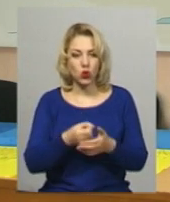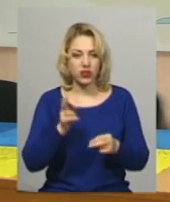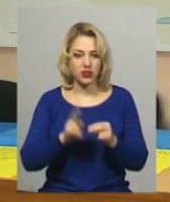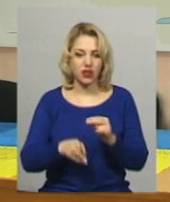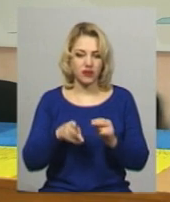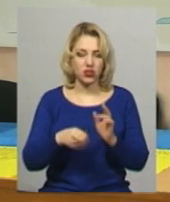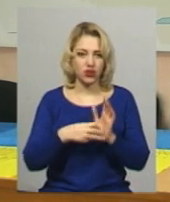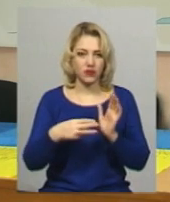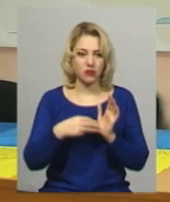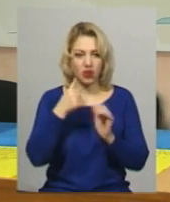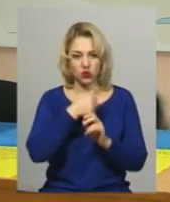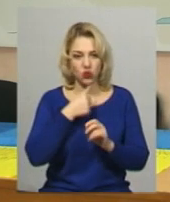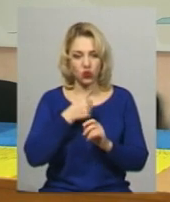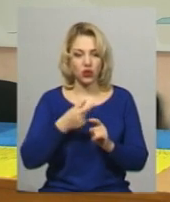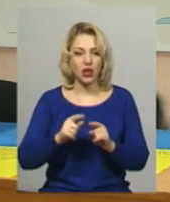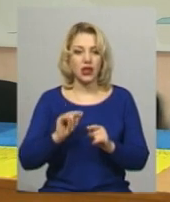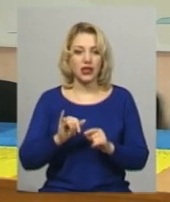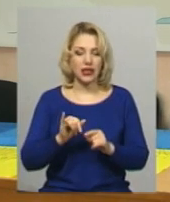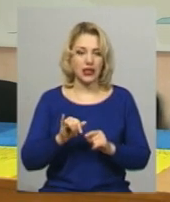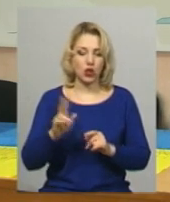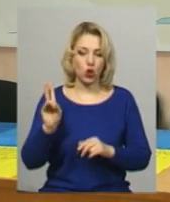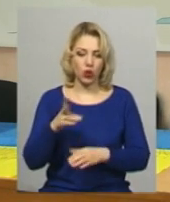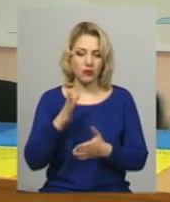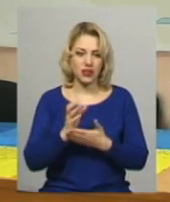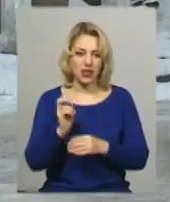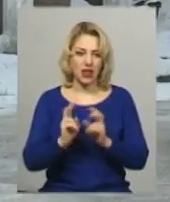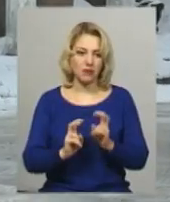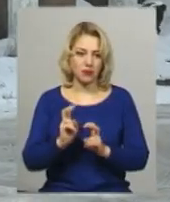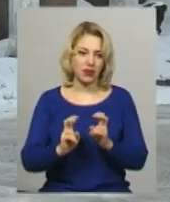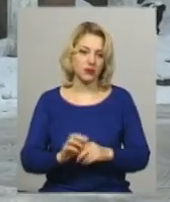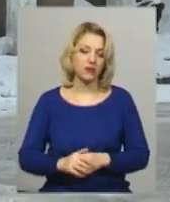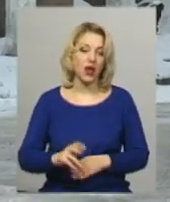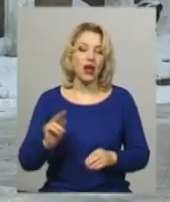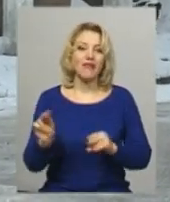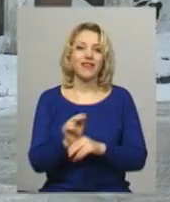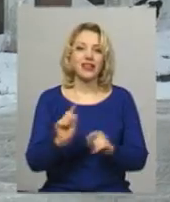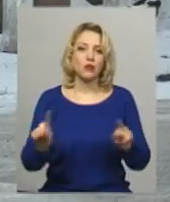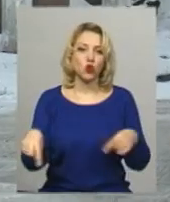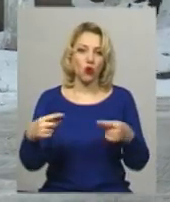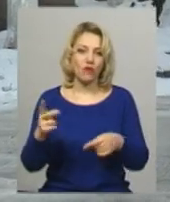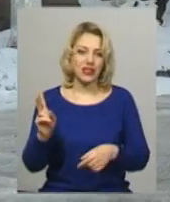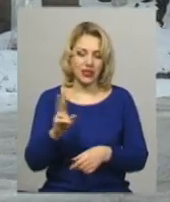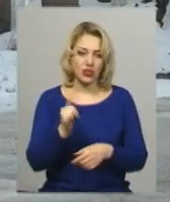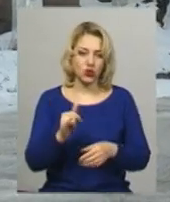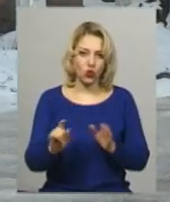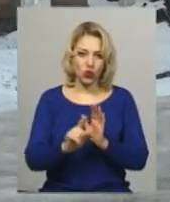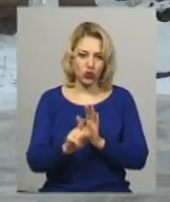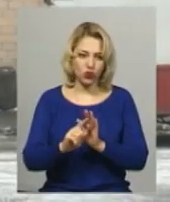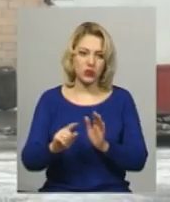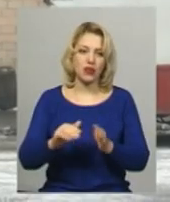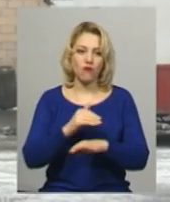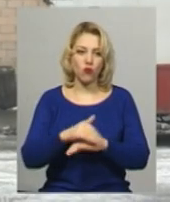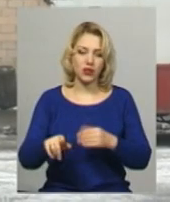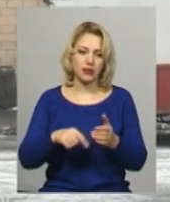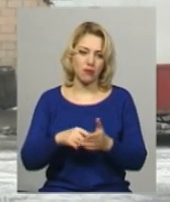року. Тролейбус сьогодні є на підприємстві. Відремонтований тролейбус сьогодні курсує вулицями міста вперше.